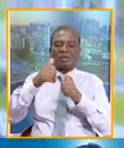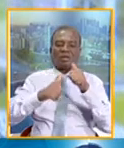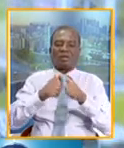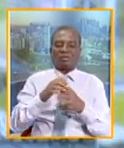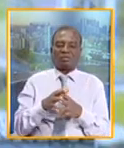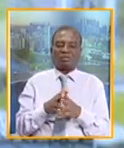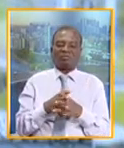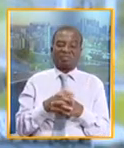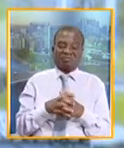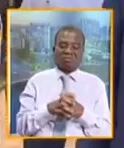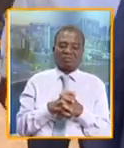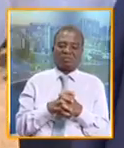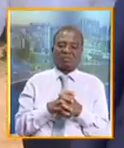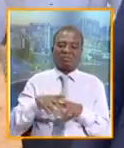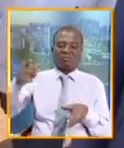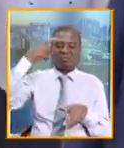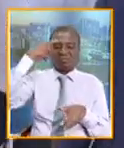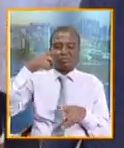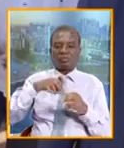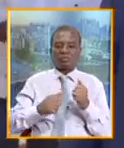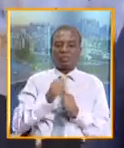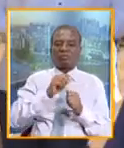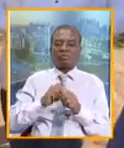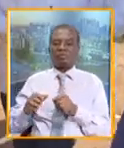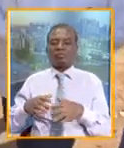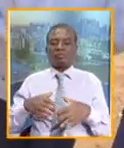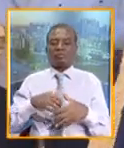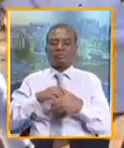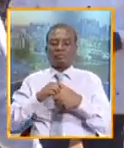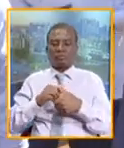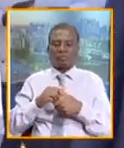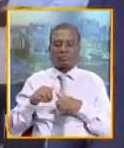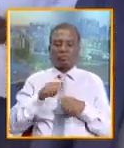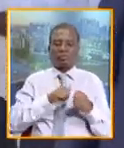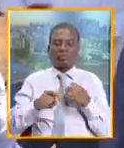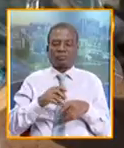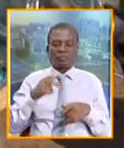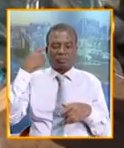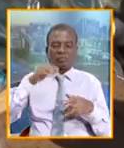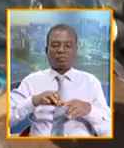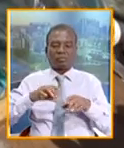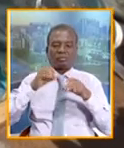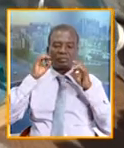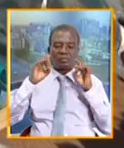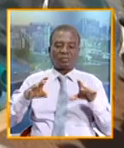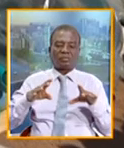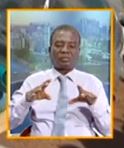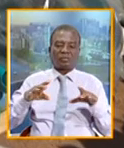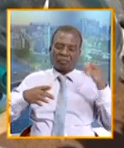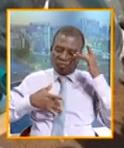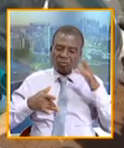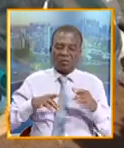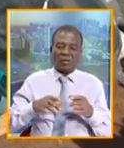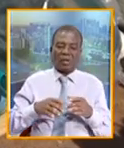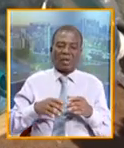Kouassi. Le gouvernement plus que solidaire des acteurs du monde agricole. En cette crise sanitaire, l'État est plus que déterminé